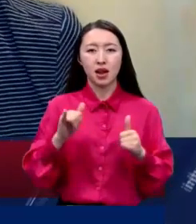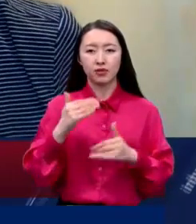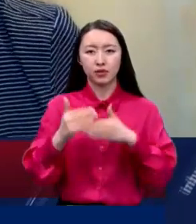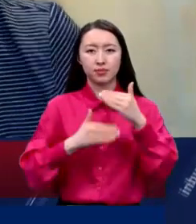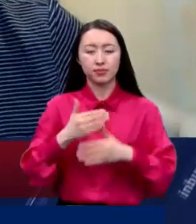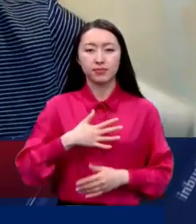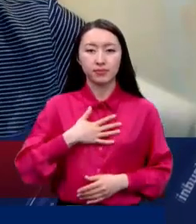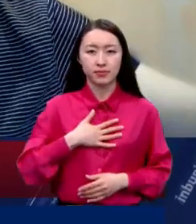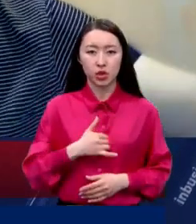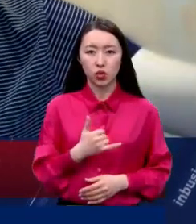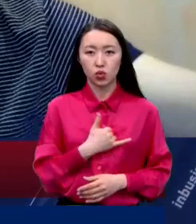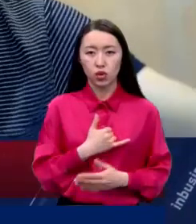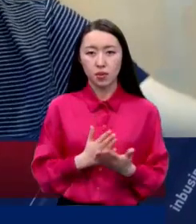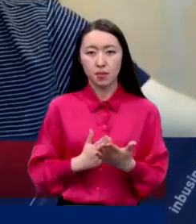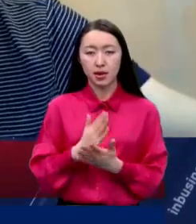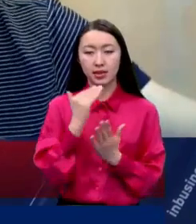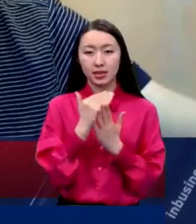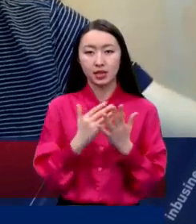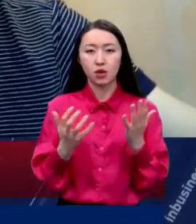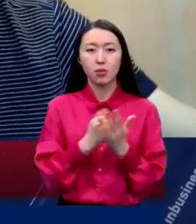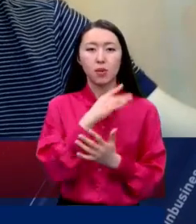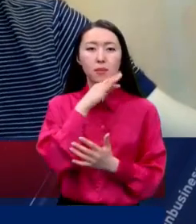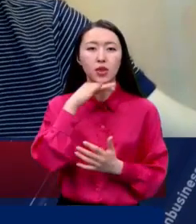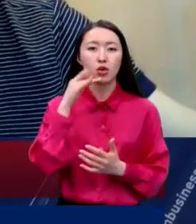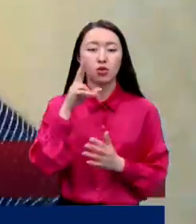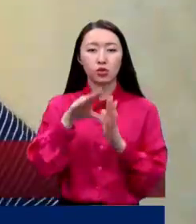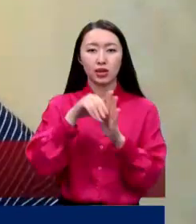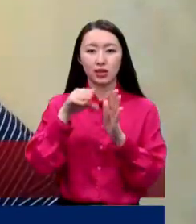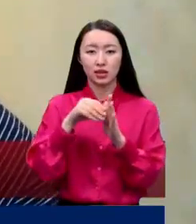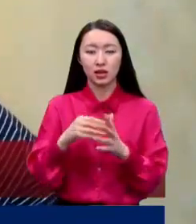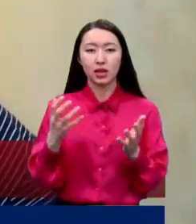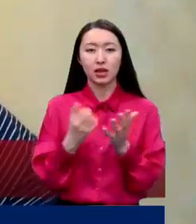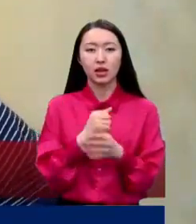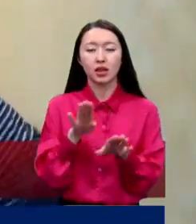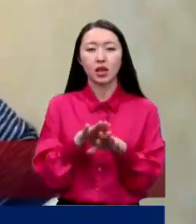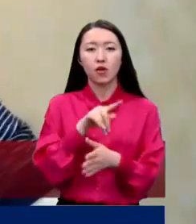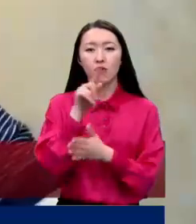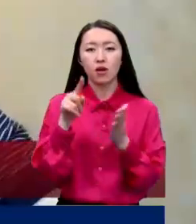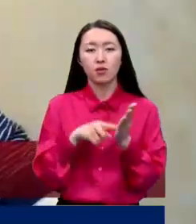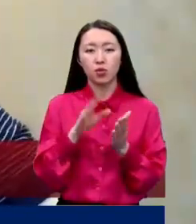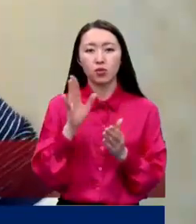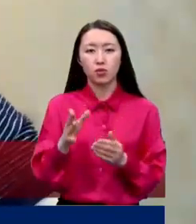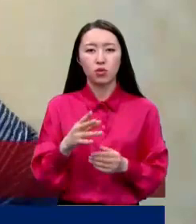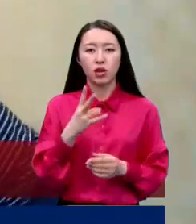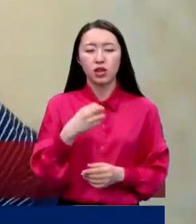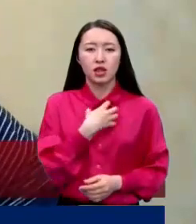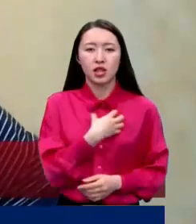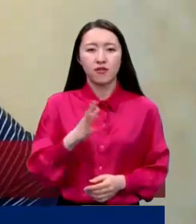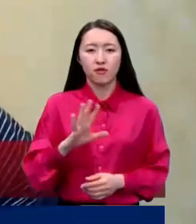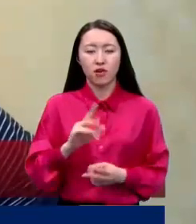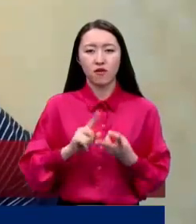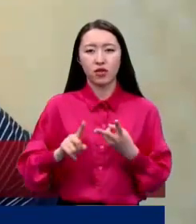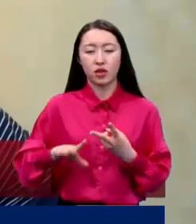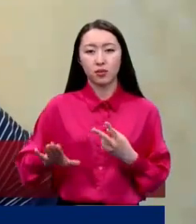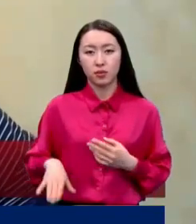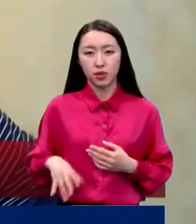недоразвитость нашей политической системы, многим избирателям экологический вопрос кажется неким второстепенным. Но, тем не менее,